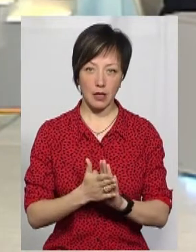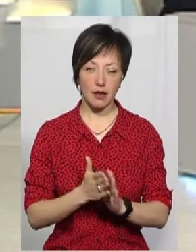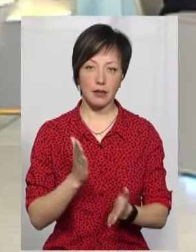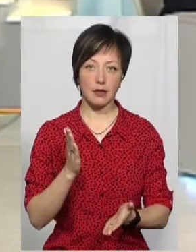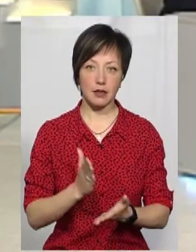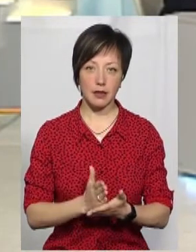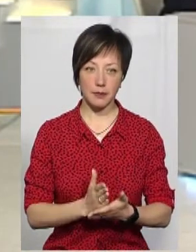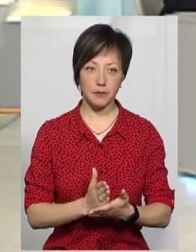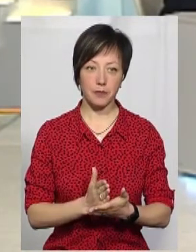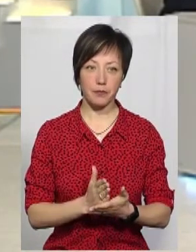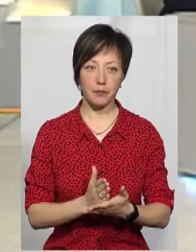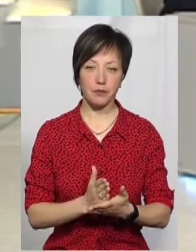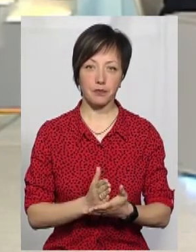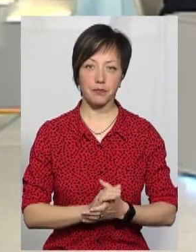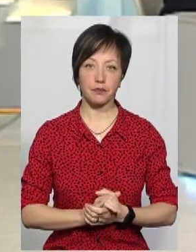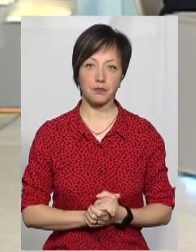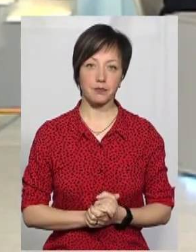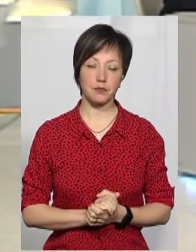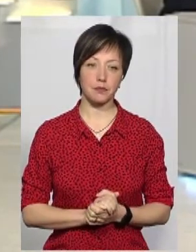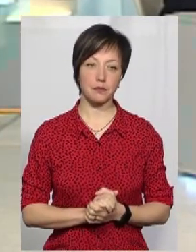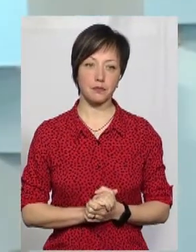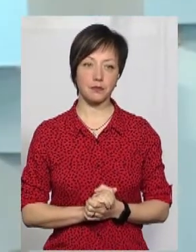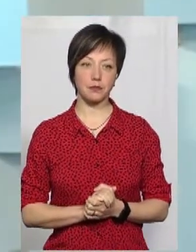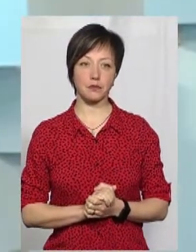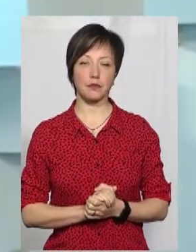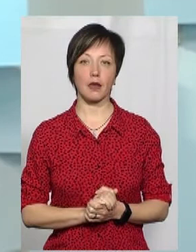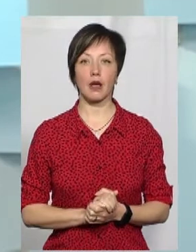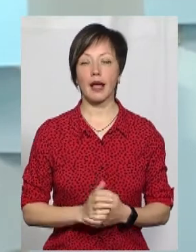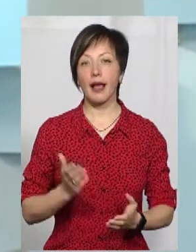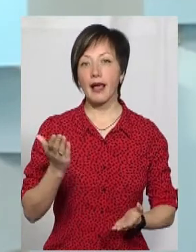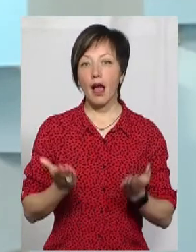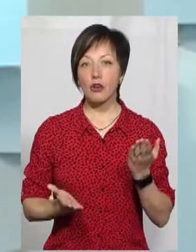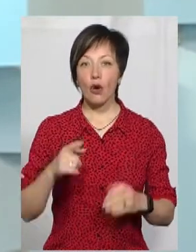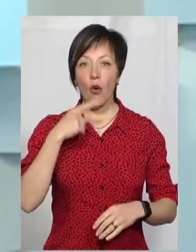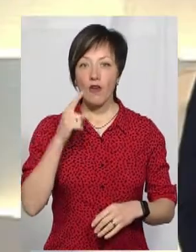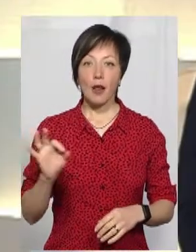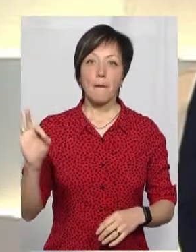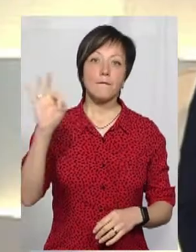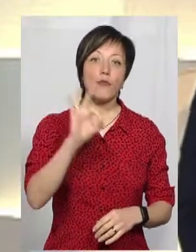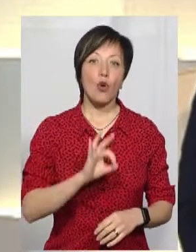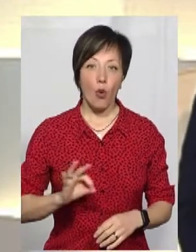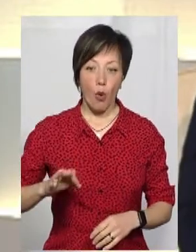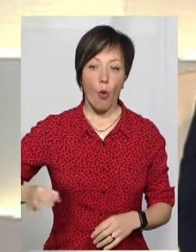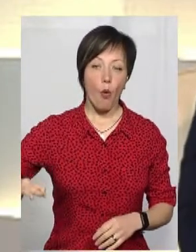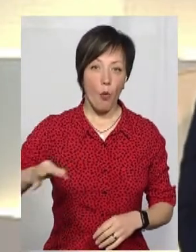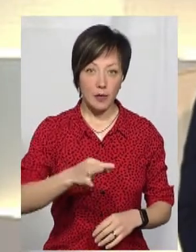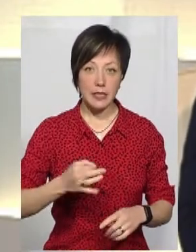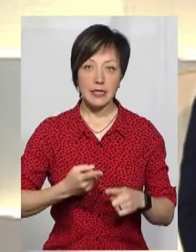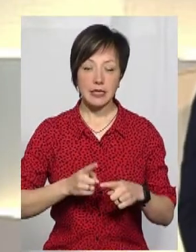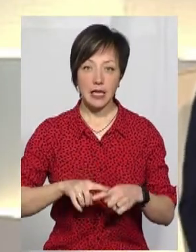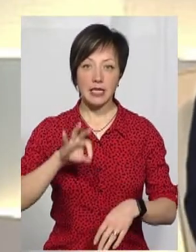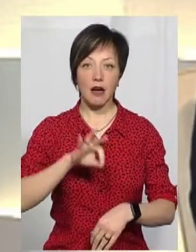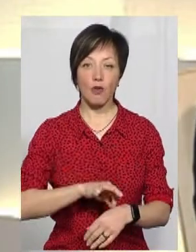сказати, зважаючи на те, що в них виявили стан захворювання на COVID-19. Якщо говорити про область, то це